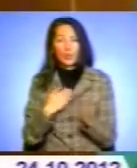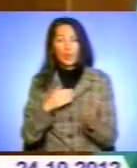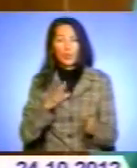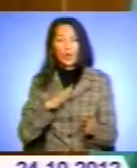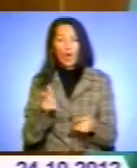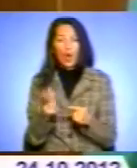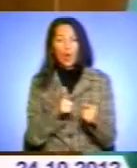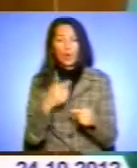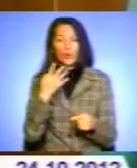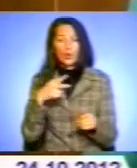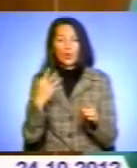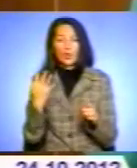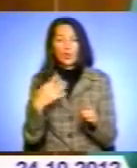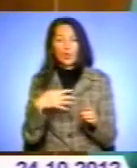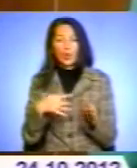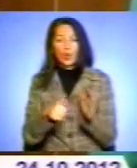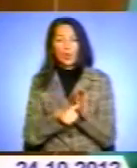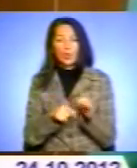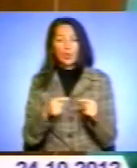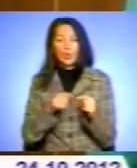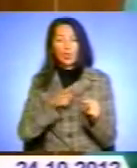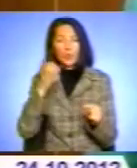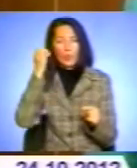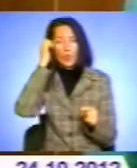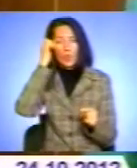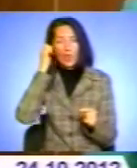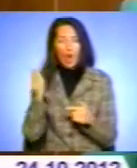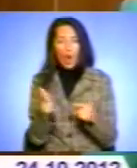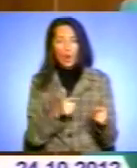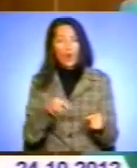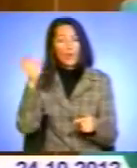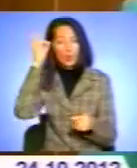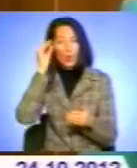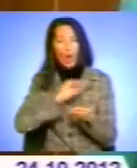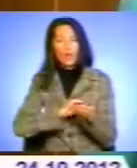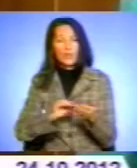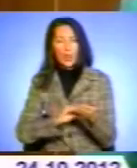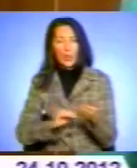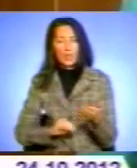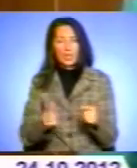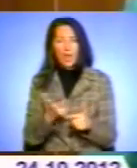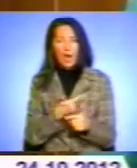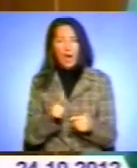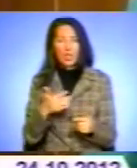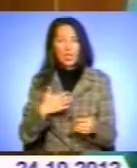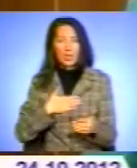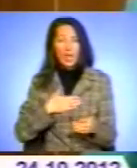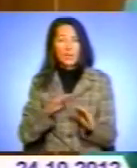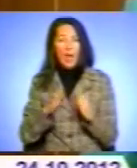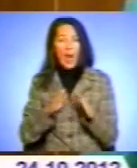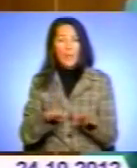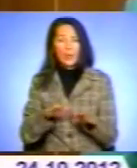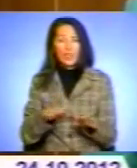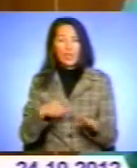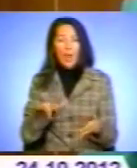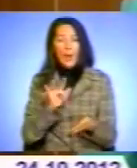44 чи 46, точно вже не пам'ятаю, готових спогадів написаних, але у нас приміщення нам міська